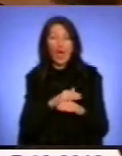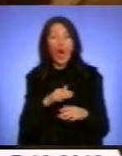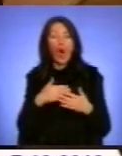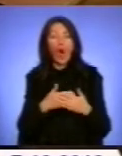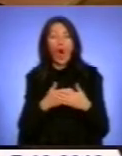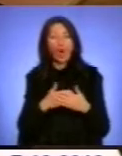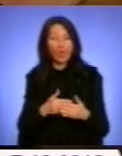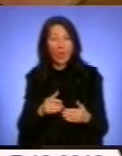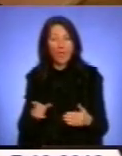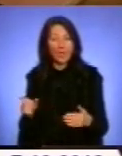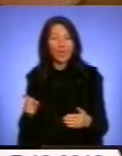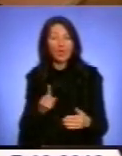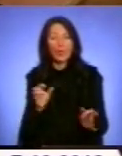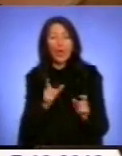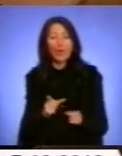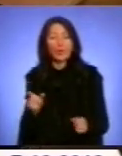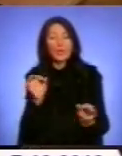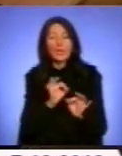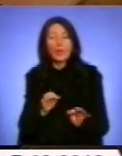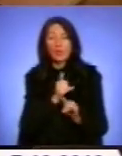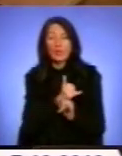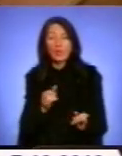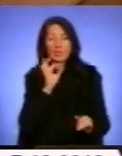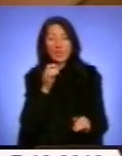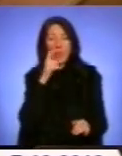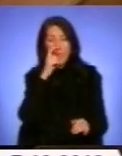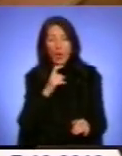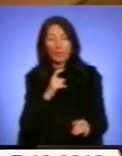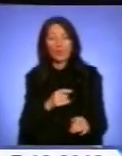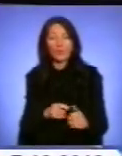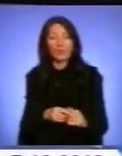люди ніколи не могли сказати погано про місцеве самоврядування.